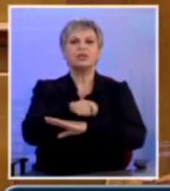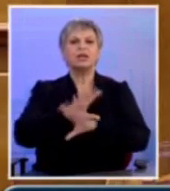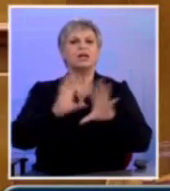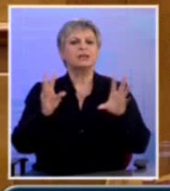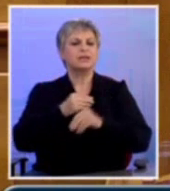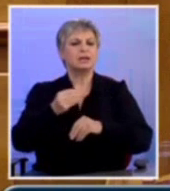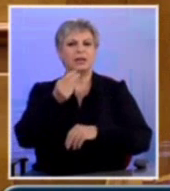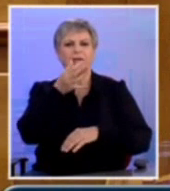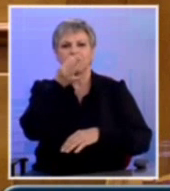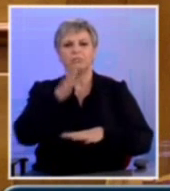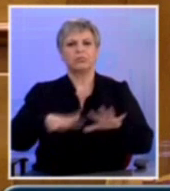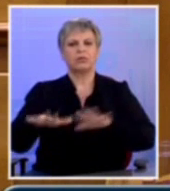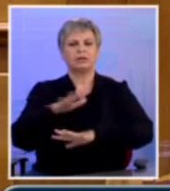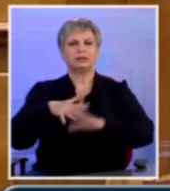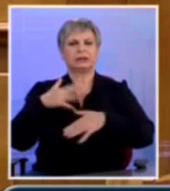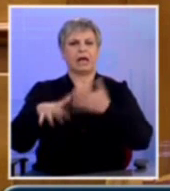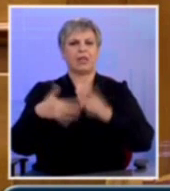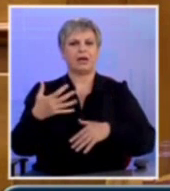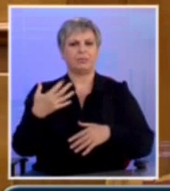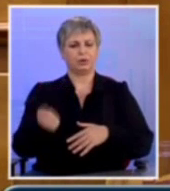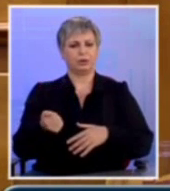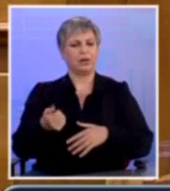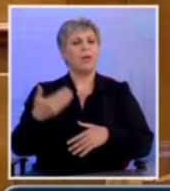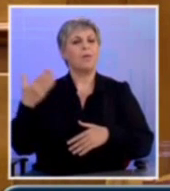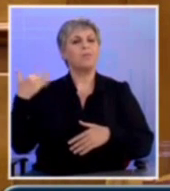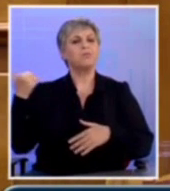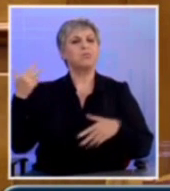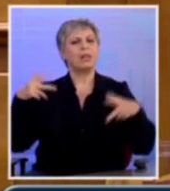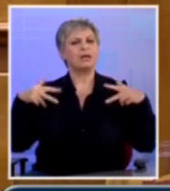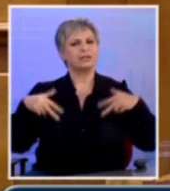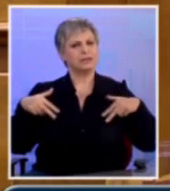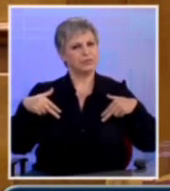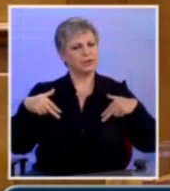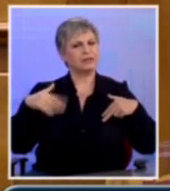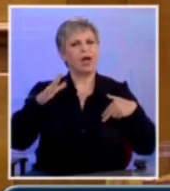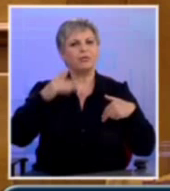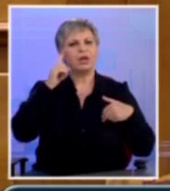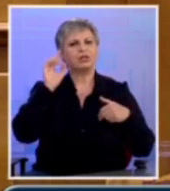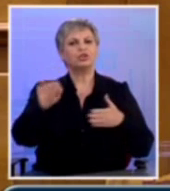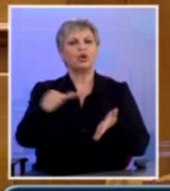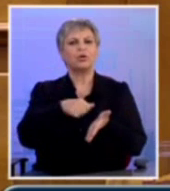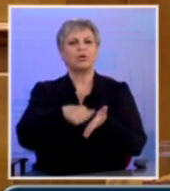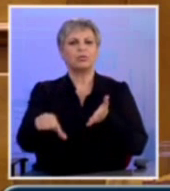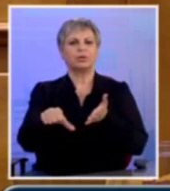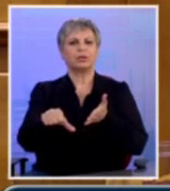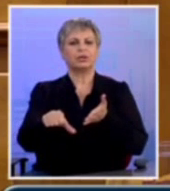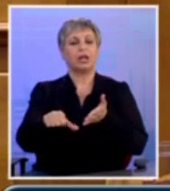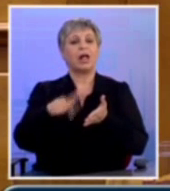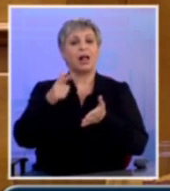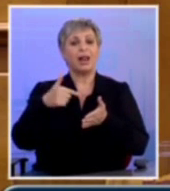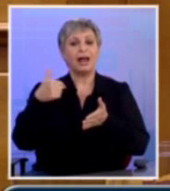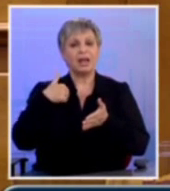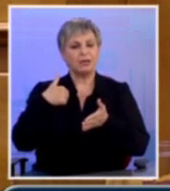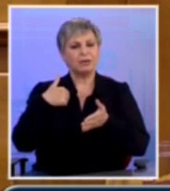που μπορεί το καθεστώς το παλαιοκομματικό να τα έχει οδηγήσει σε παραγραφή, αλλά παραμένουν ανοιχτά